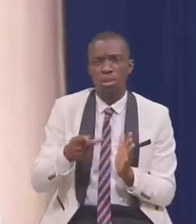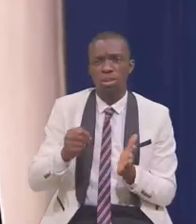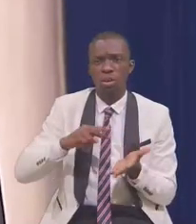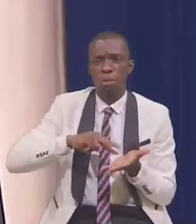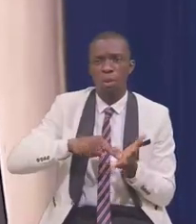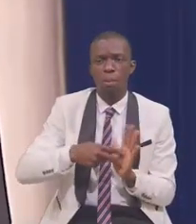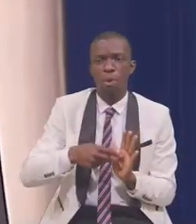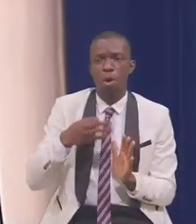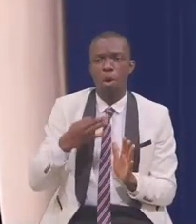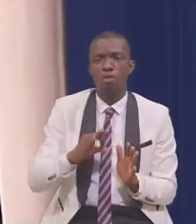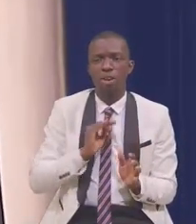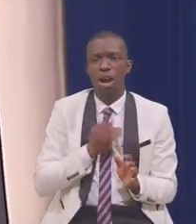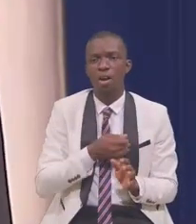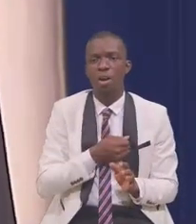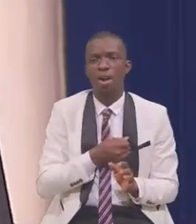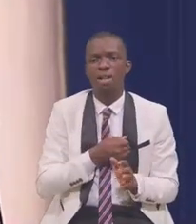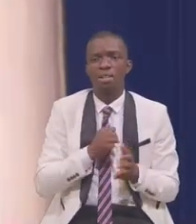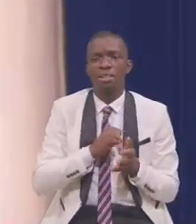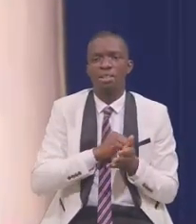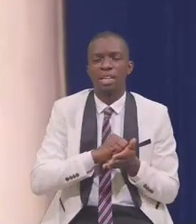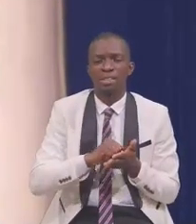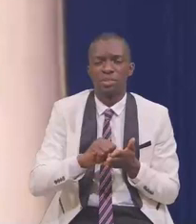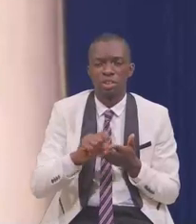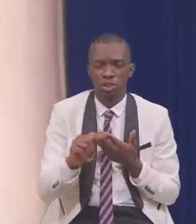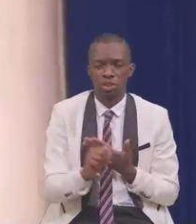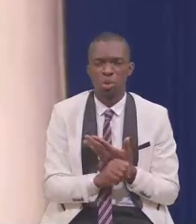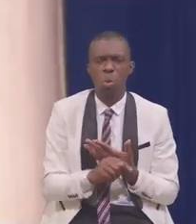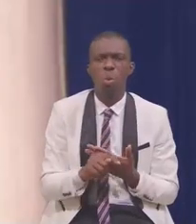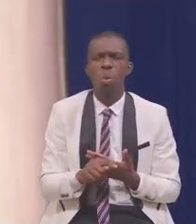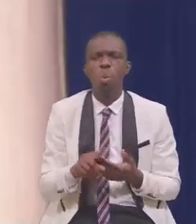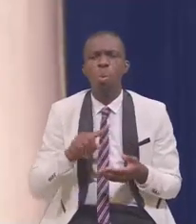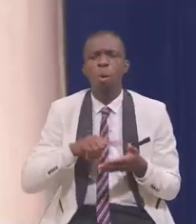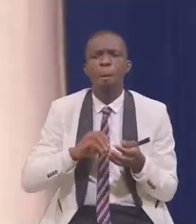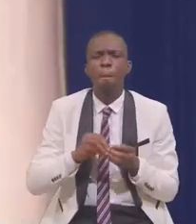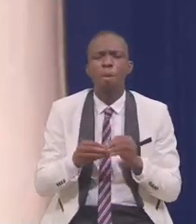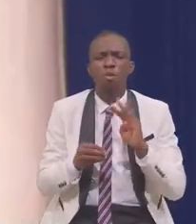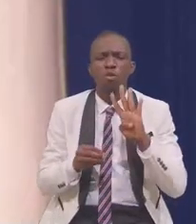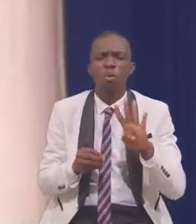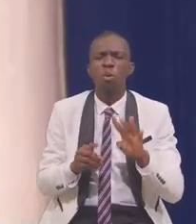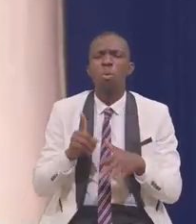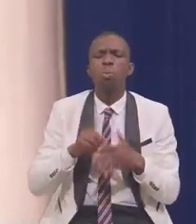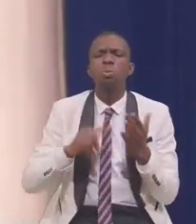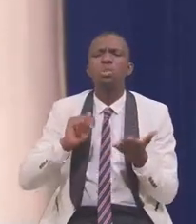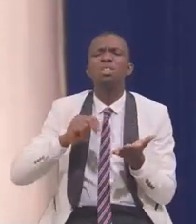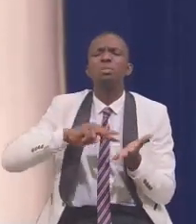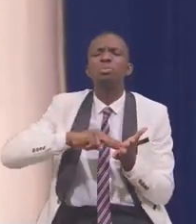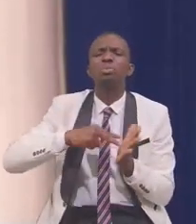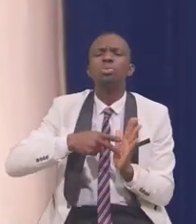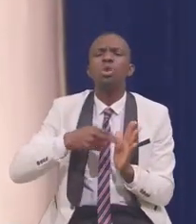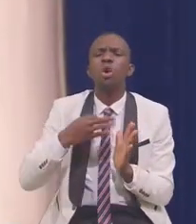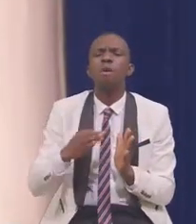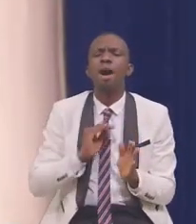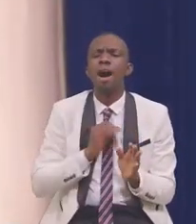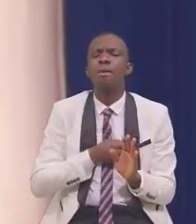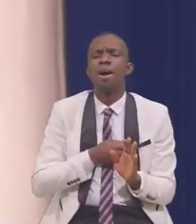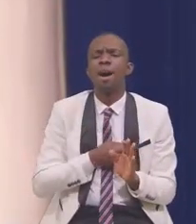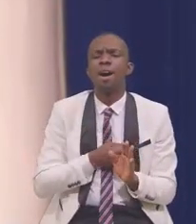Il veut nous faire amener en avant. Il faut un objectif. L'objectif de notre